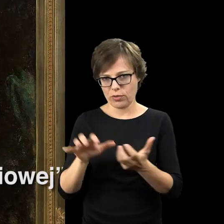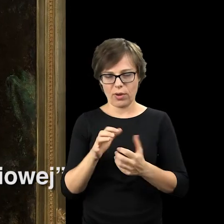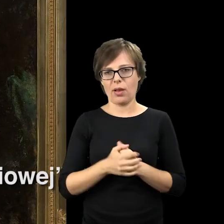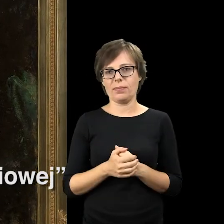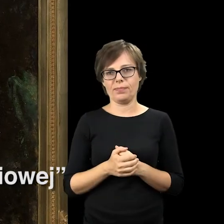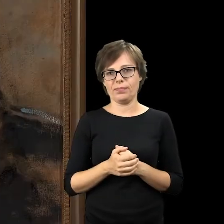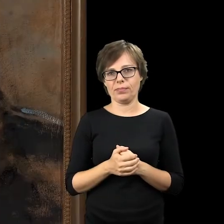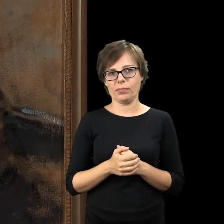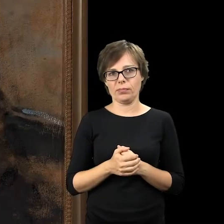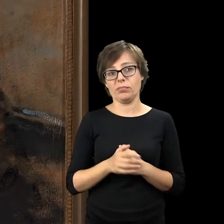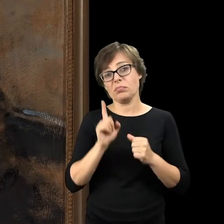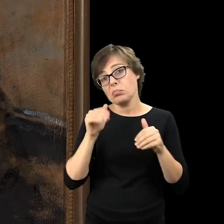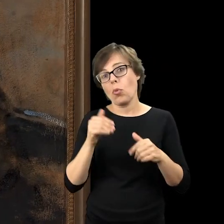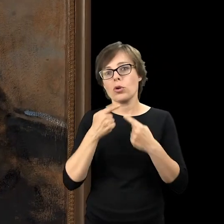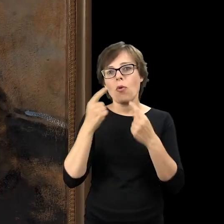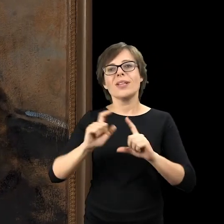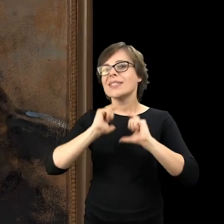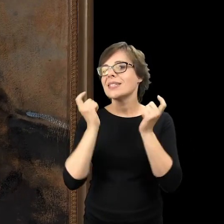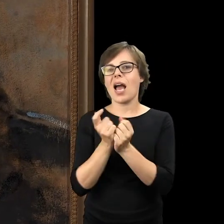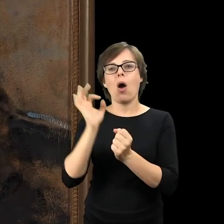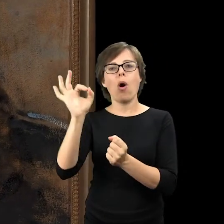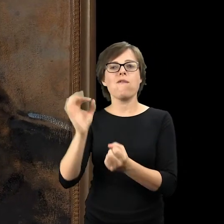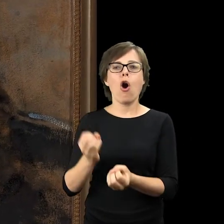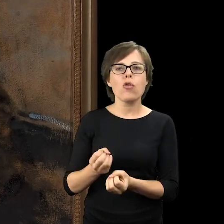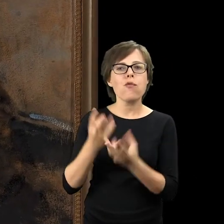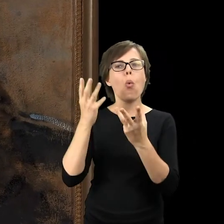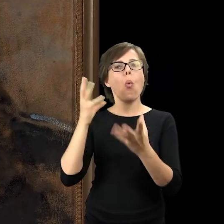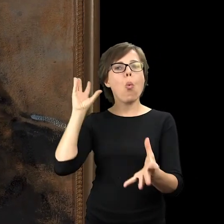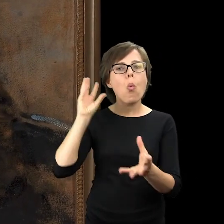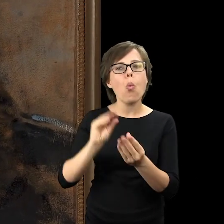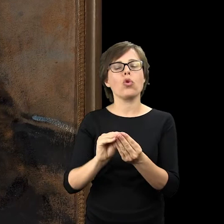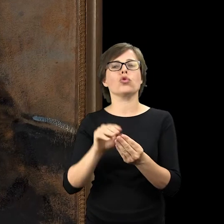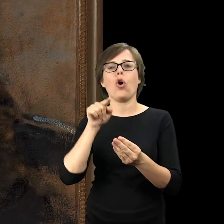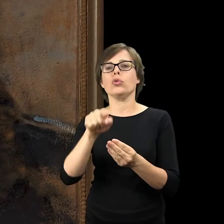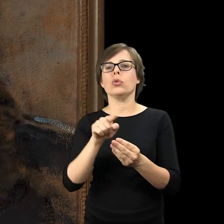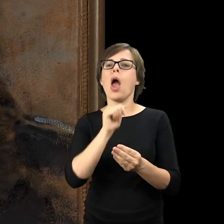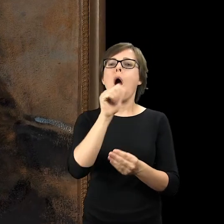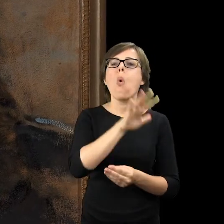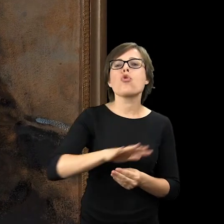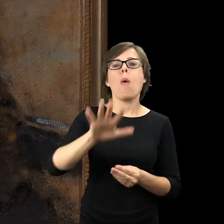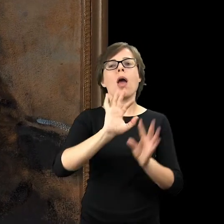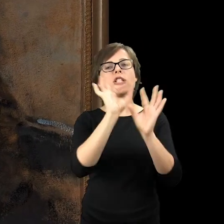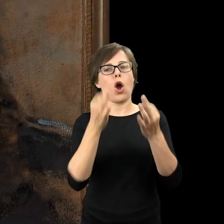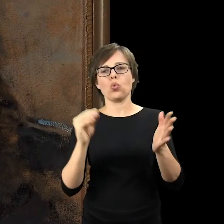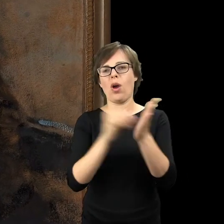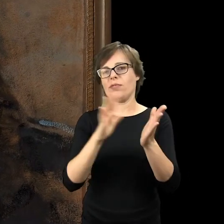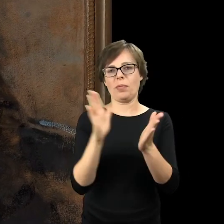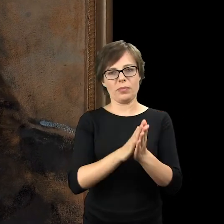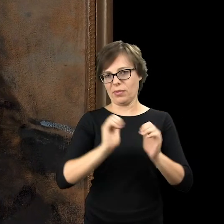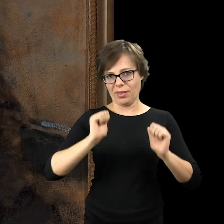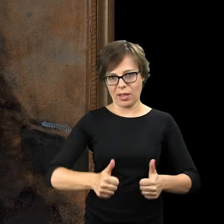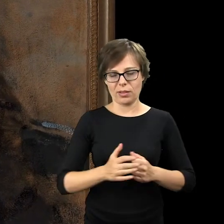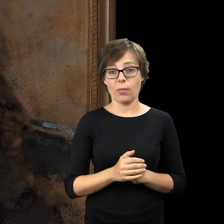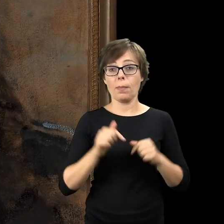całym świecie, której właściwie cała jej twórczo wniosła stały wkład w sztukę europejską. Na rynku polskim